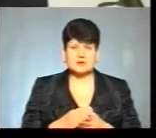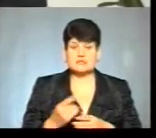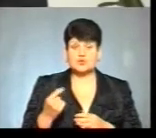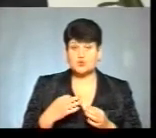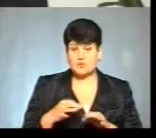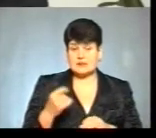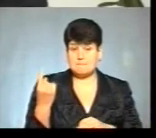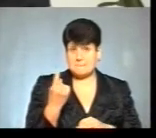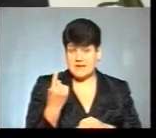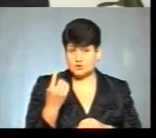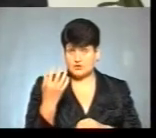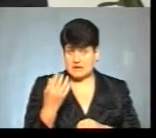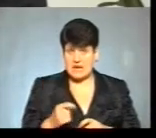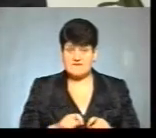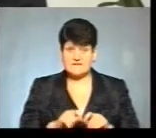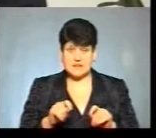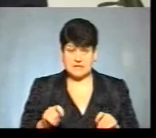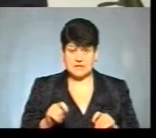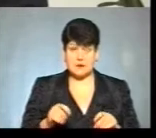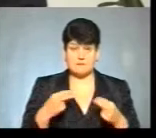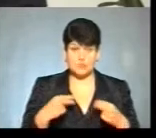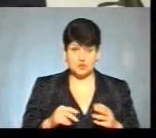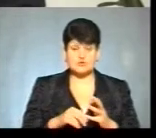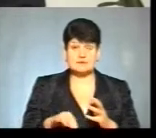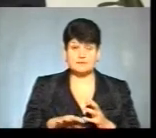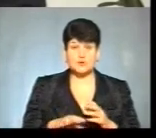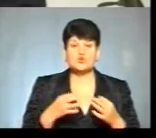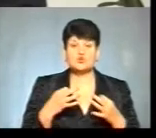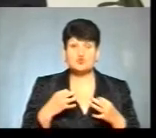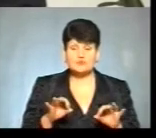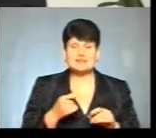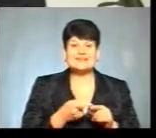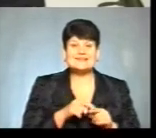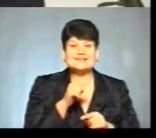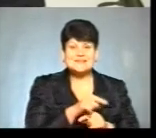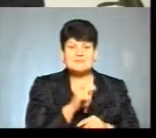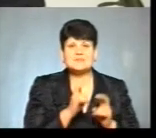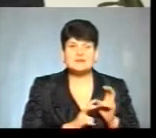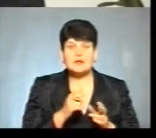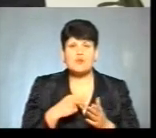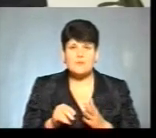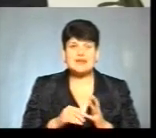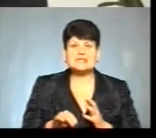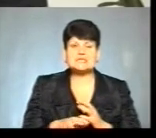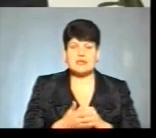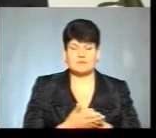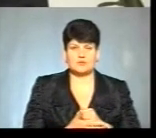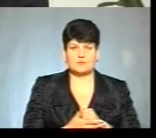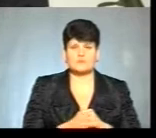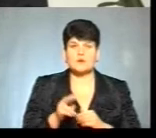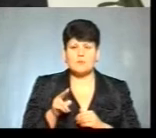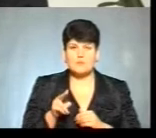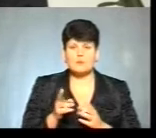дня відкриття обігу земель, дозволити таким підприємствам купляти теж землю по два,